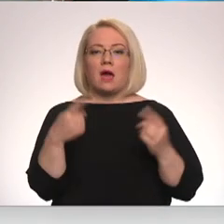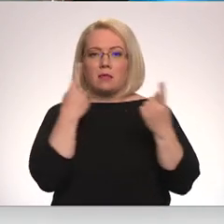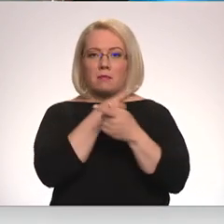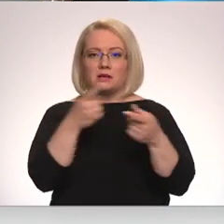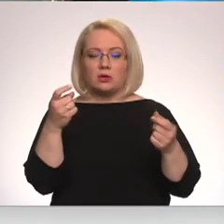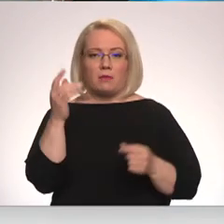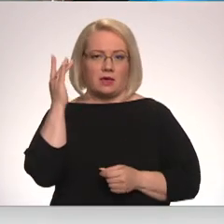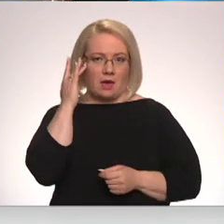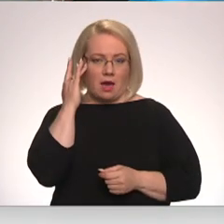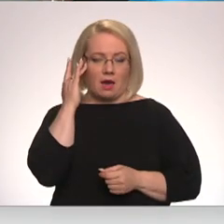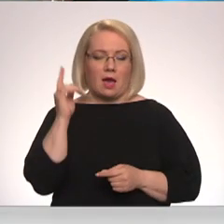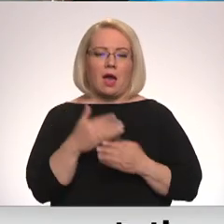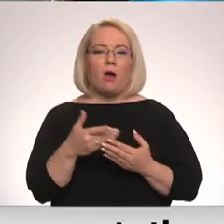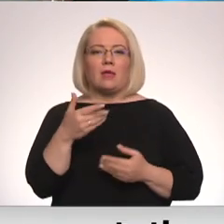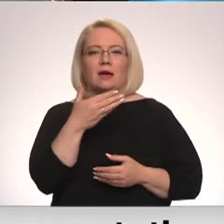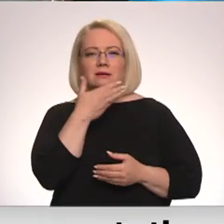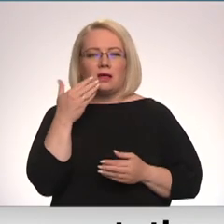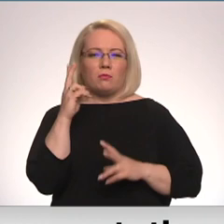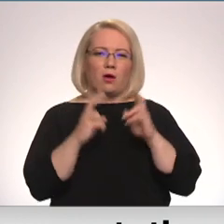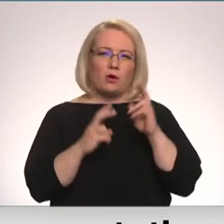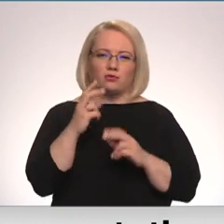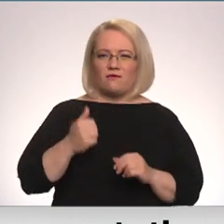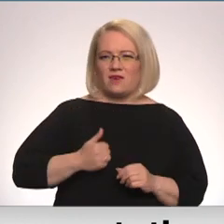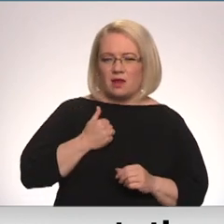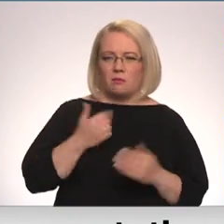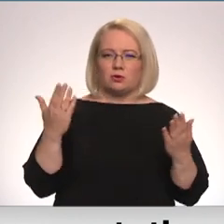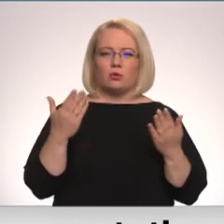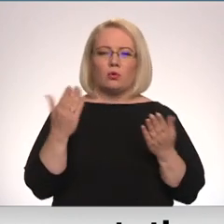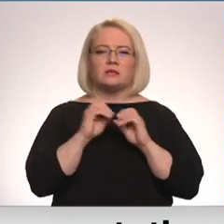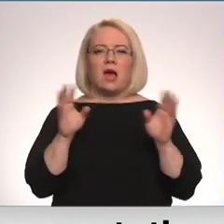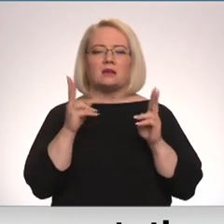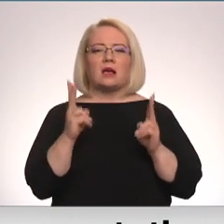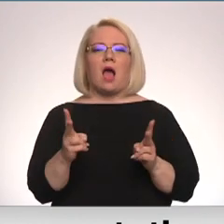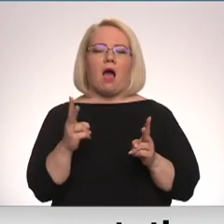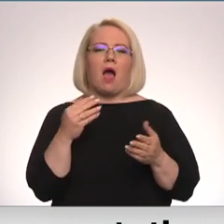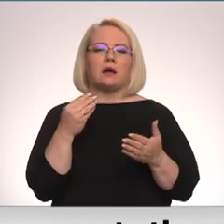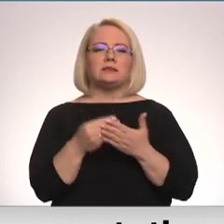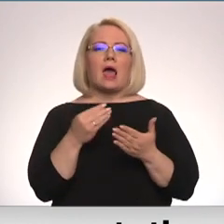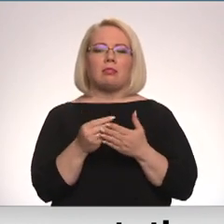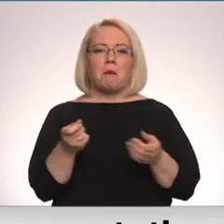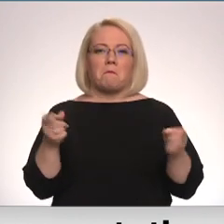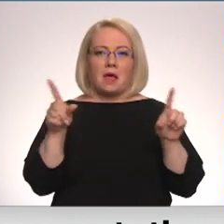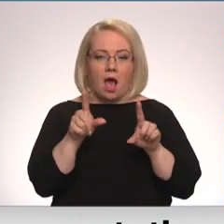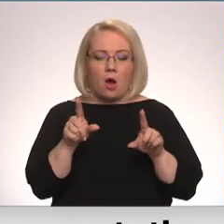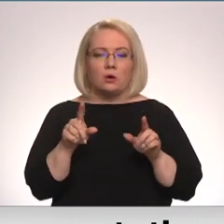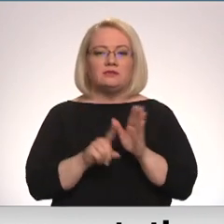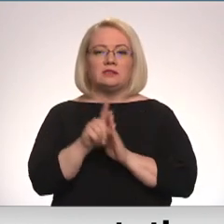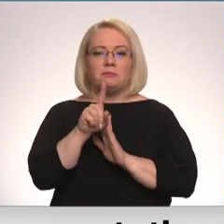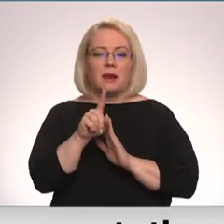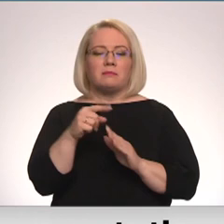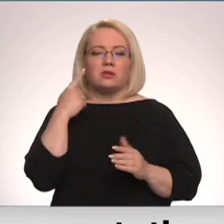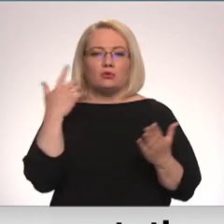jēga. Energo piegādātāji tie, kuri stāsta, kā pieaugs tagad cenas, es domāju, ka pirmkārt ir jāizvērtē